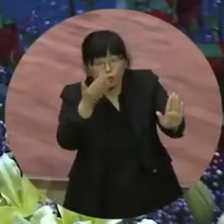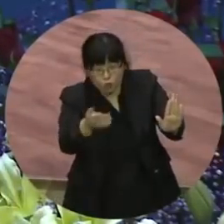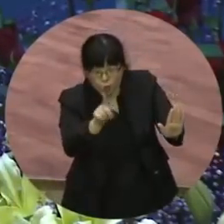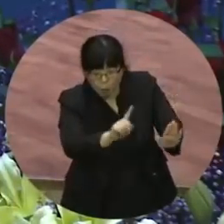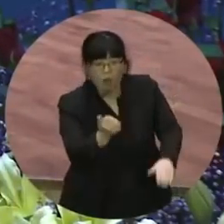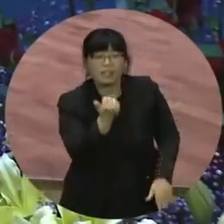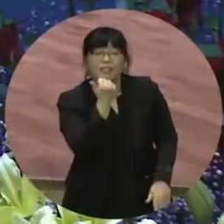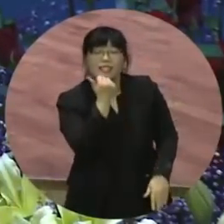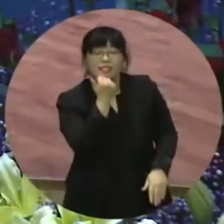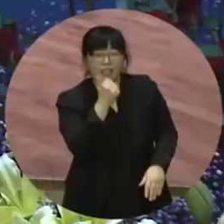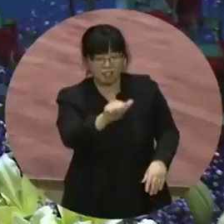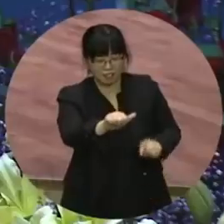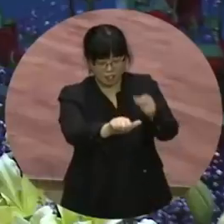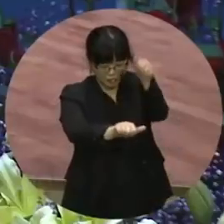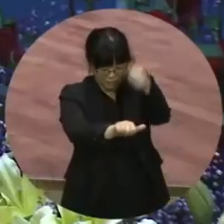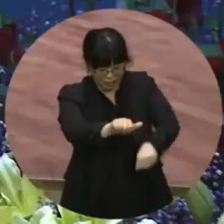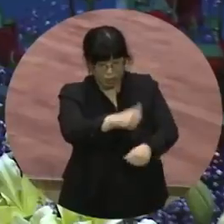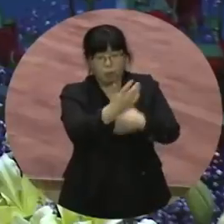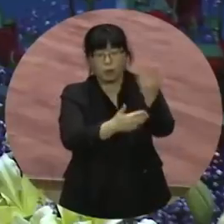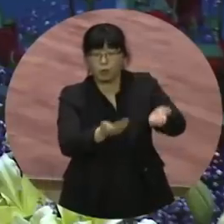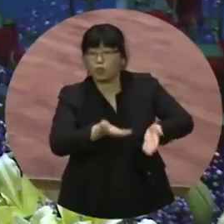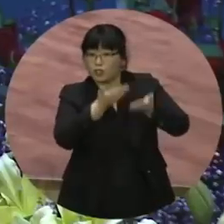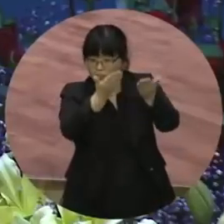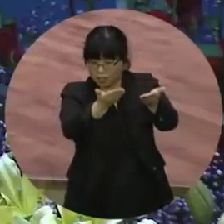이 핵심 통로가 된다.